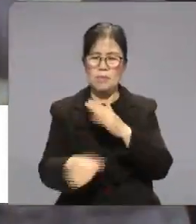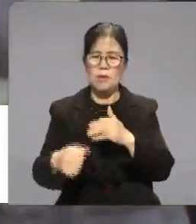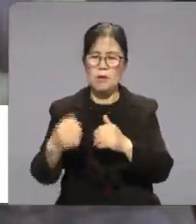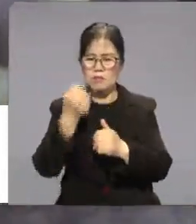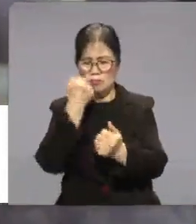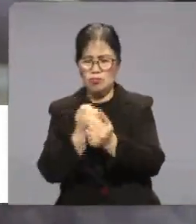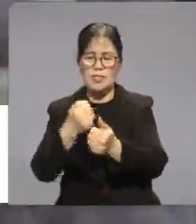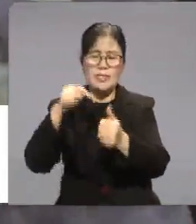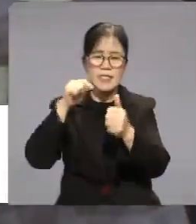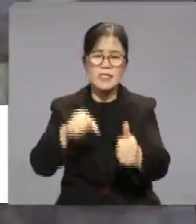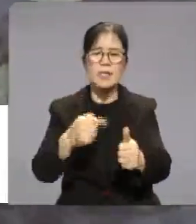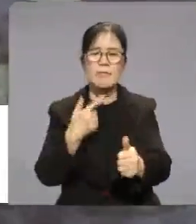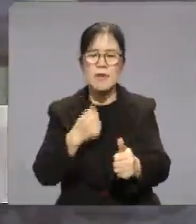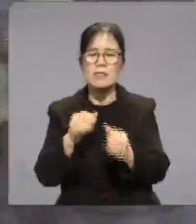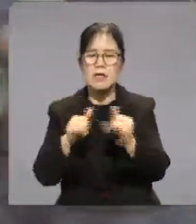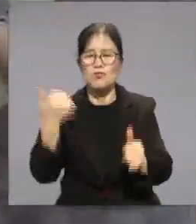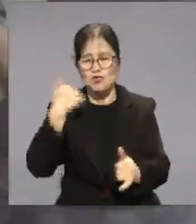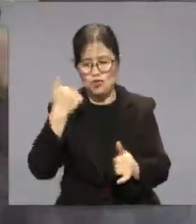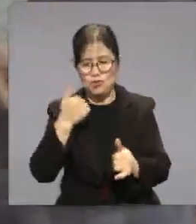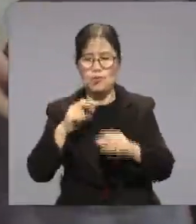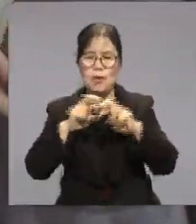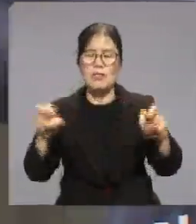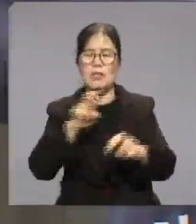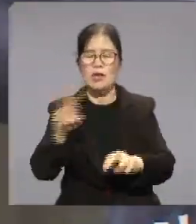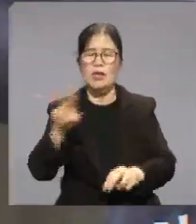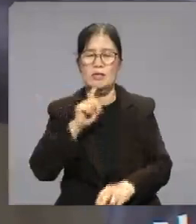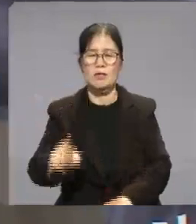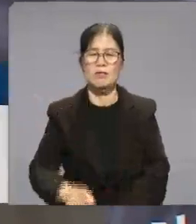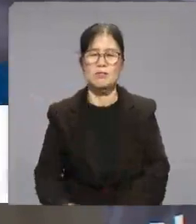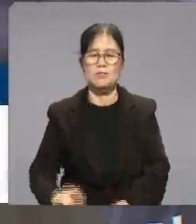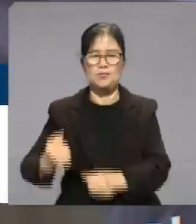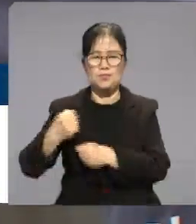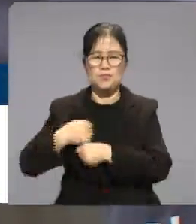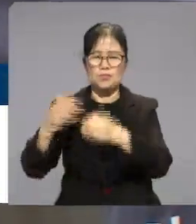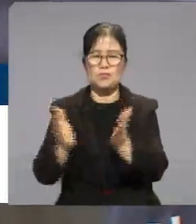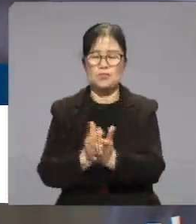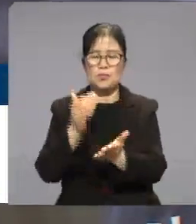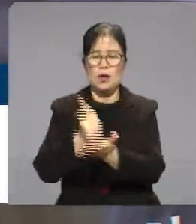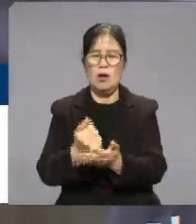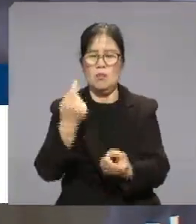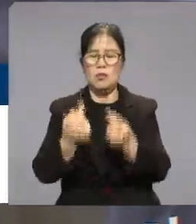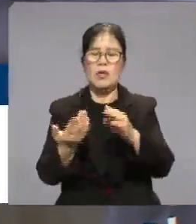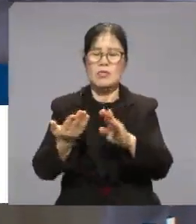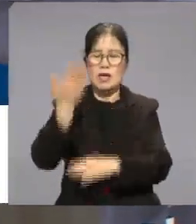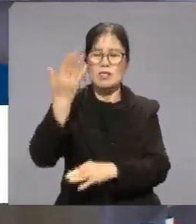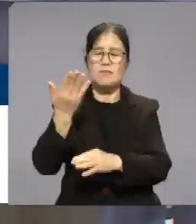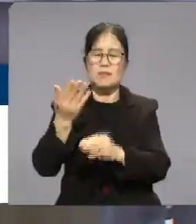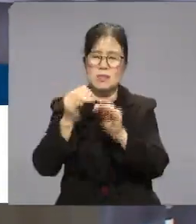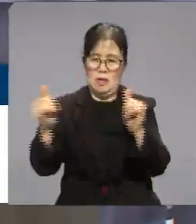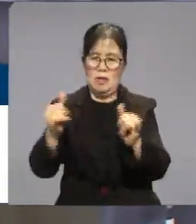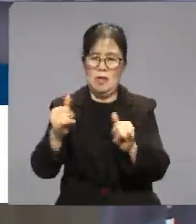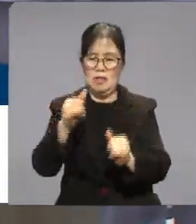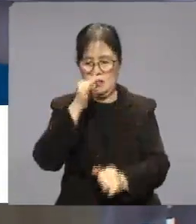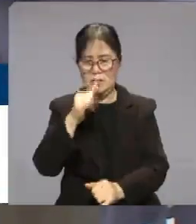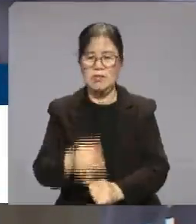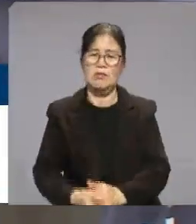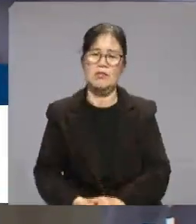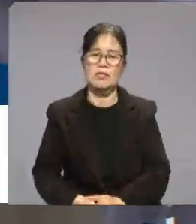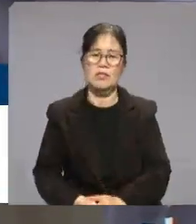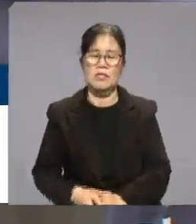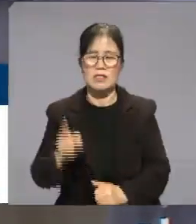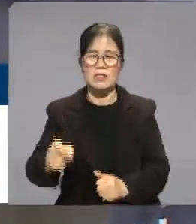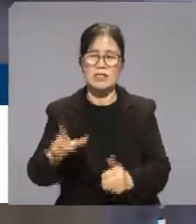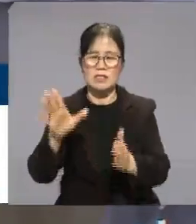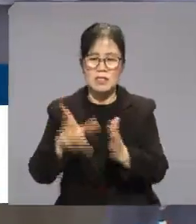사람을 밝혀야 한다며 공세를 이어갔습니다. 국방부 장관보다 상급자가 했겠죠. 그 역시